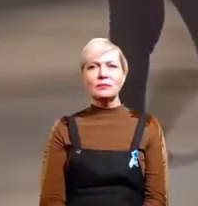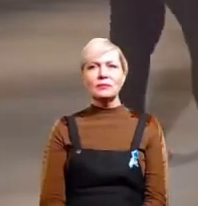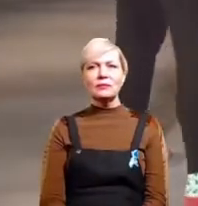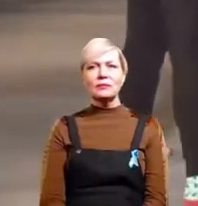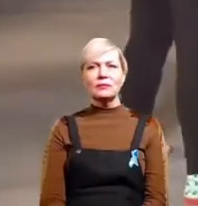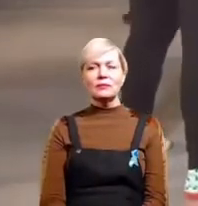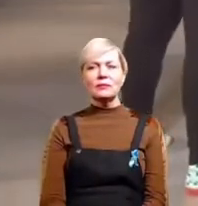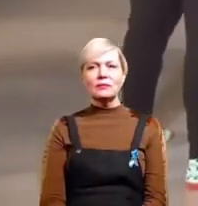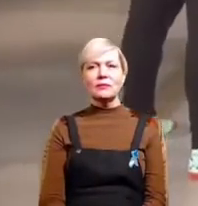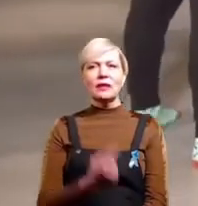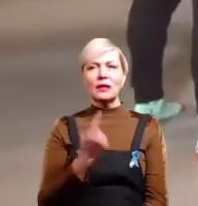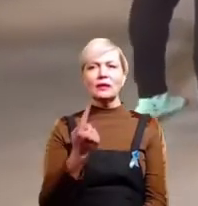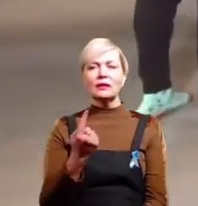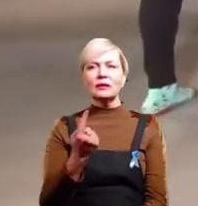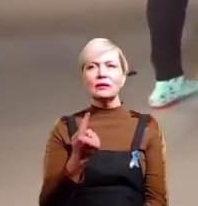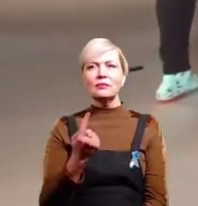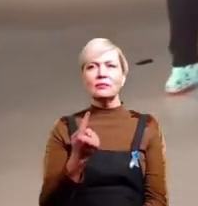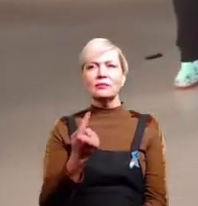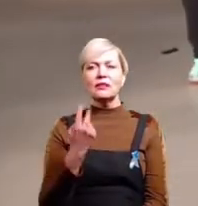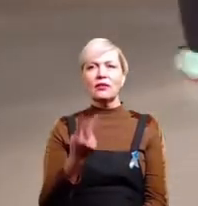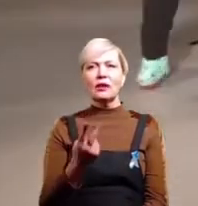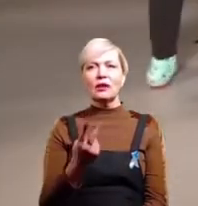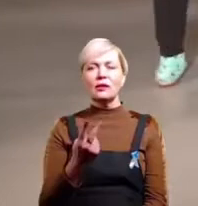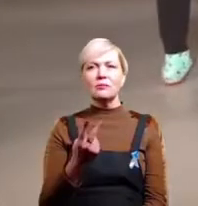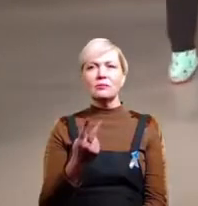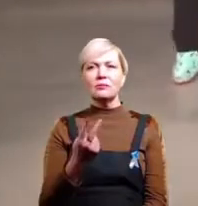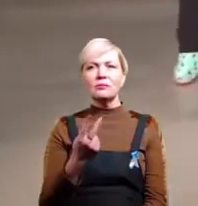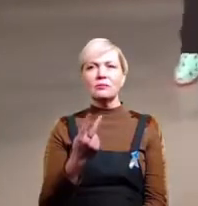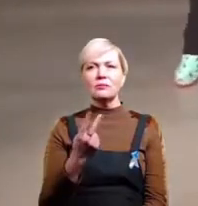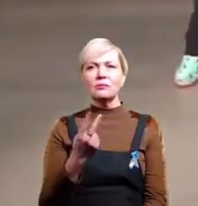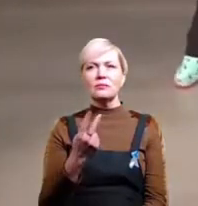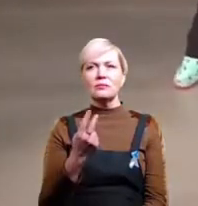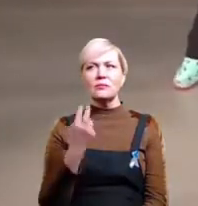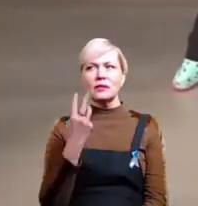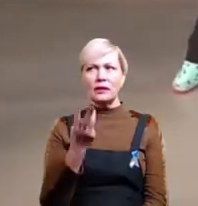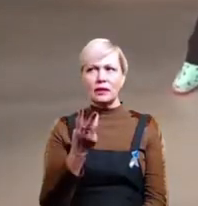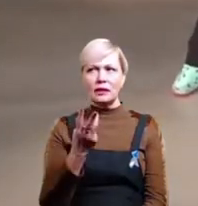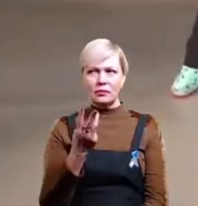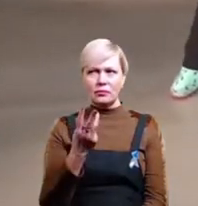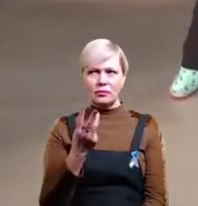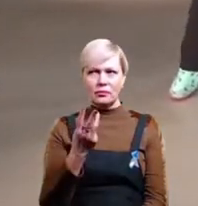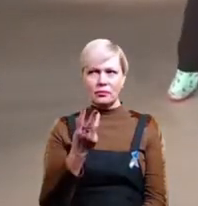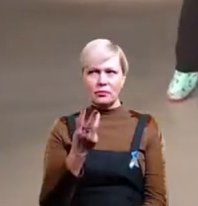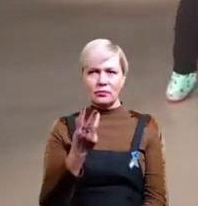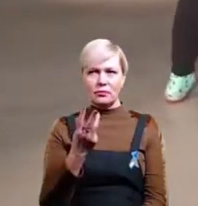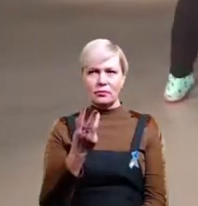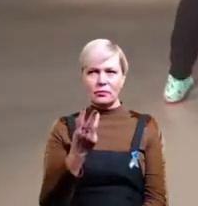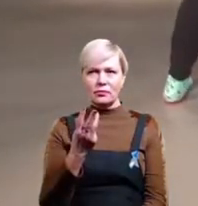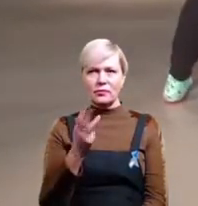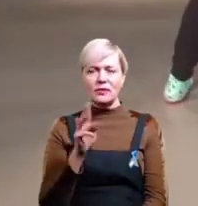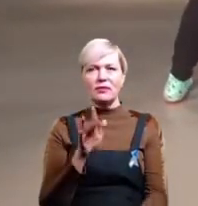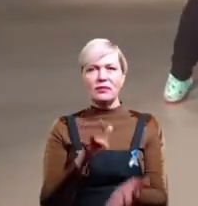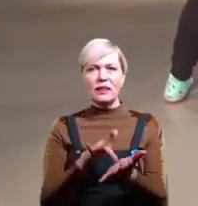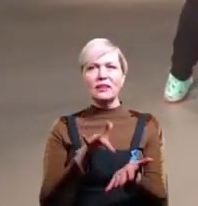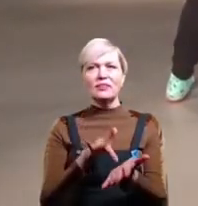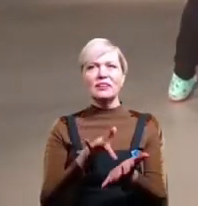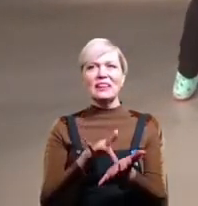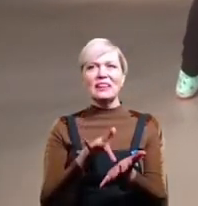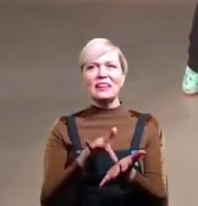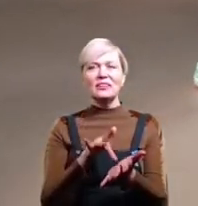Раз, два, три. В центр, в центр, в центр, в